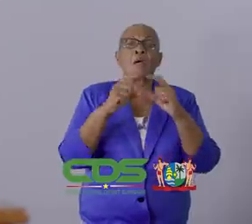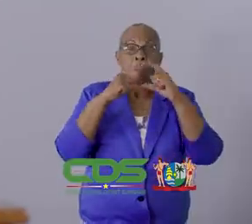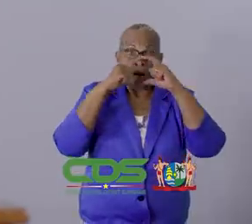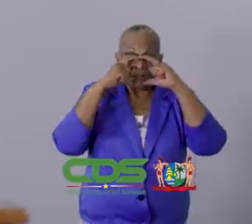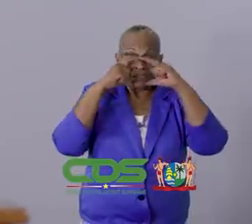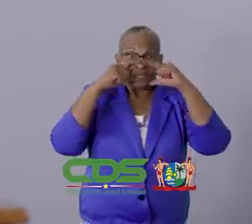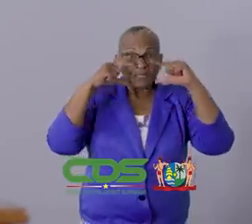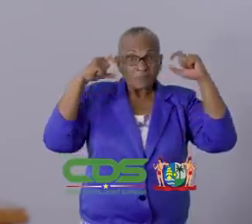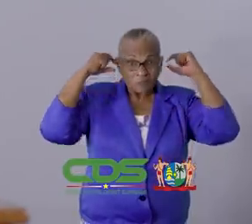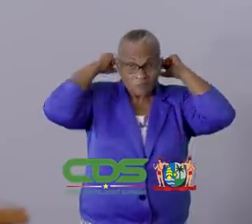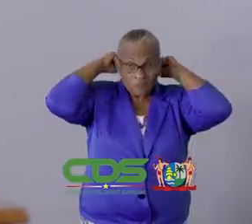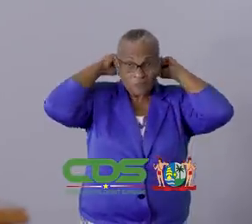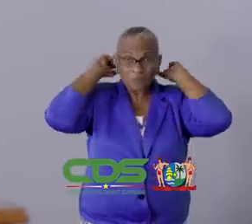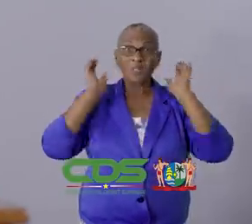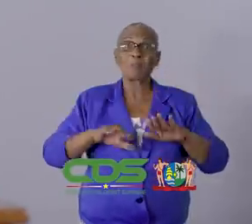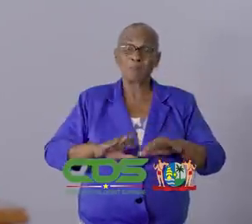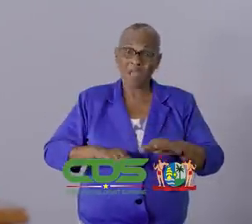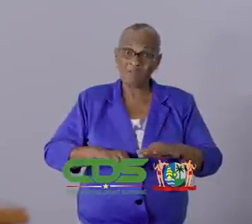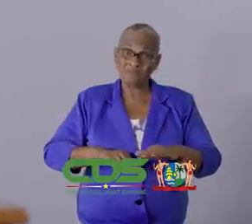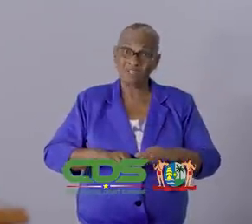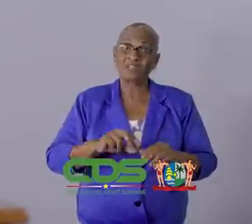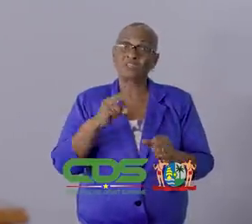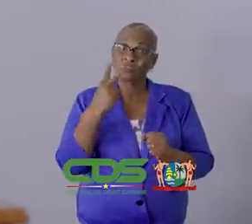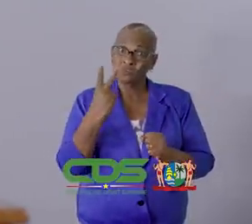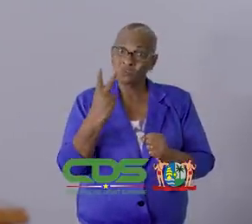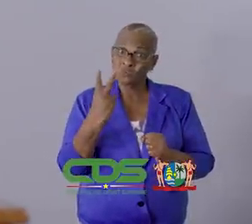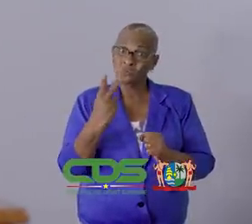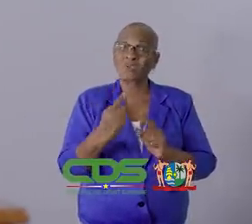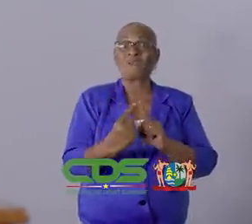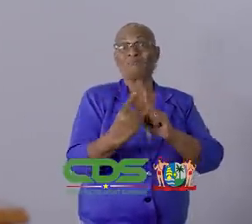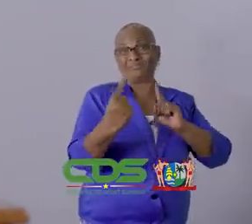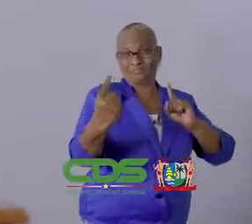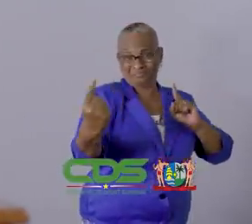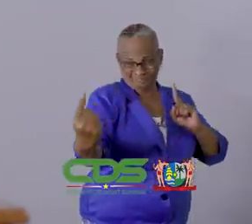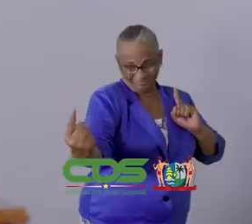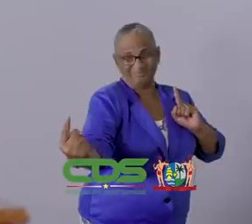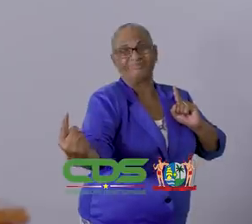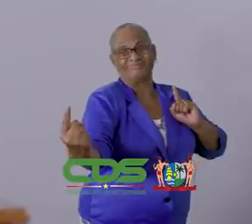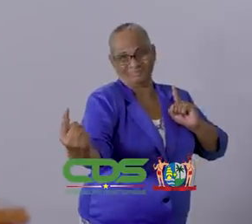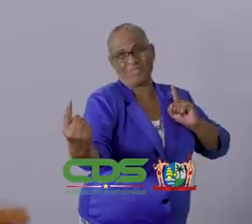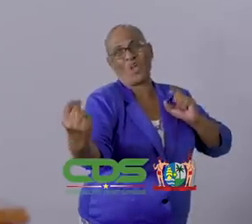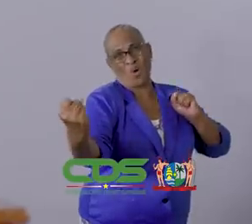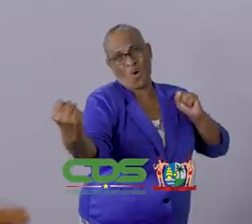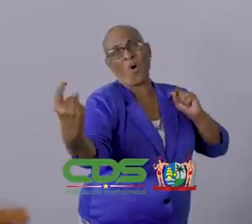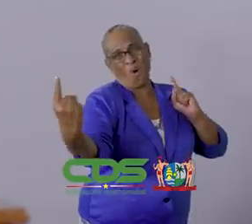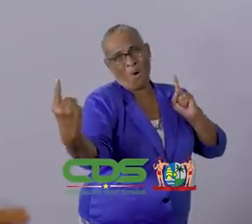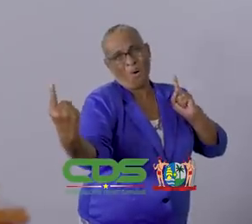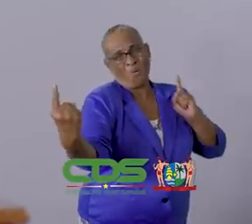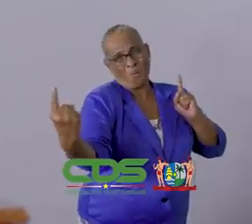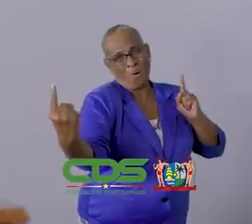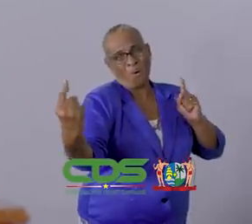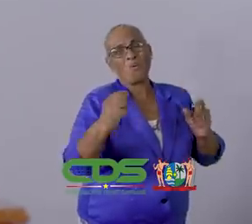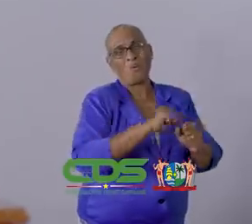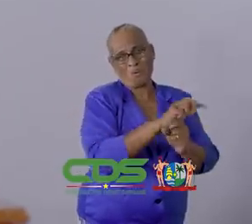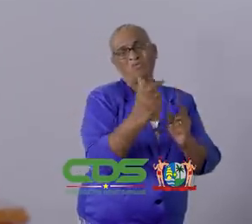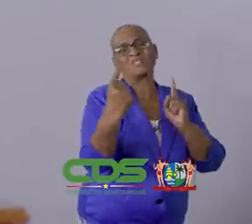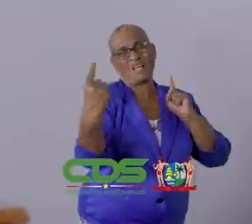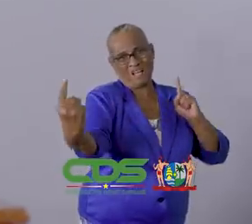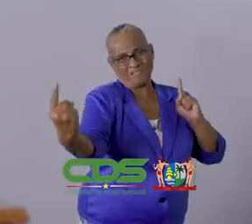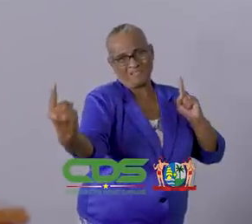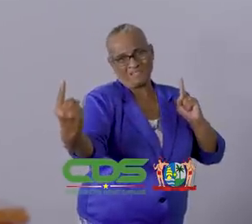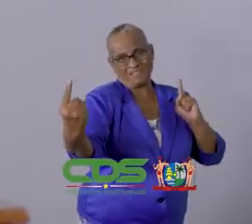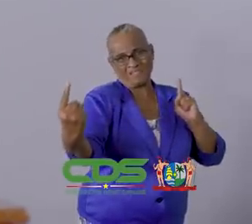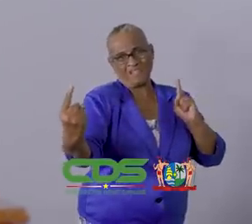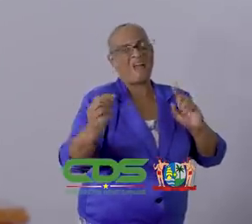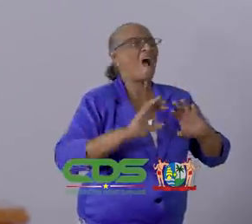mond- en neusbedekking. 2. Neem de 1,5 meter fysieke afstand, de zogeheten